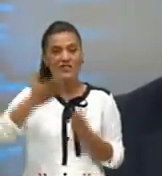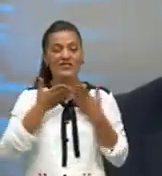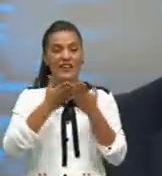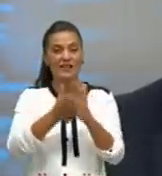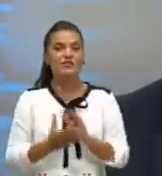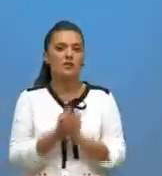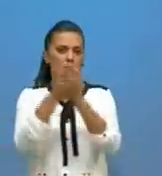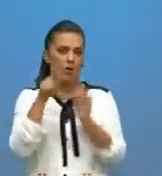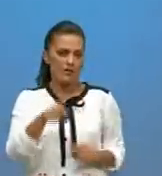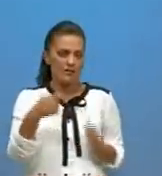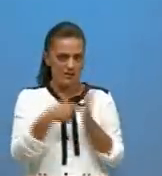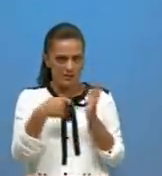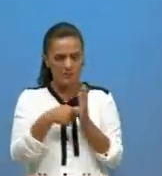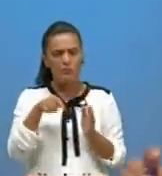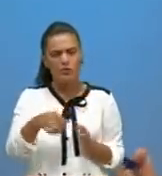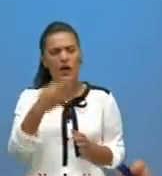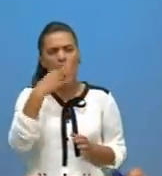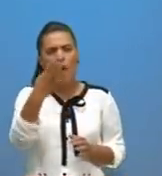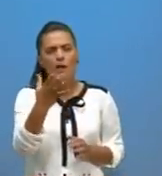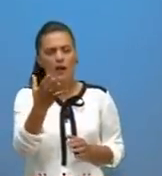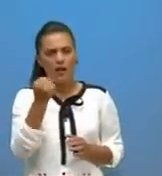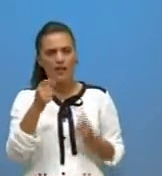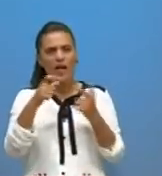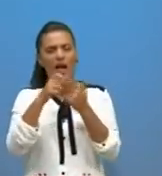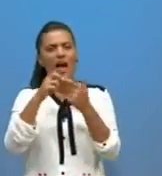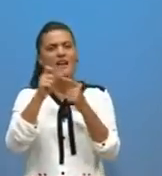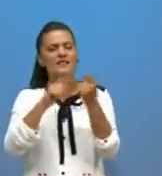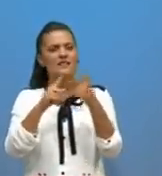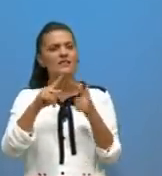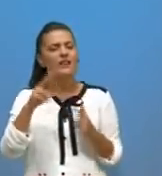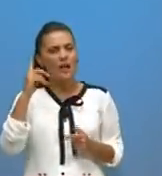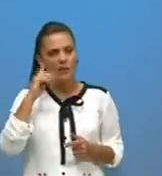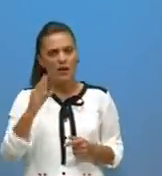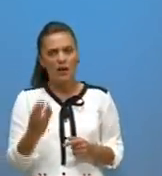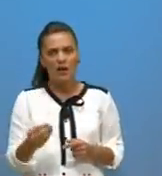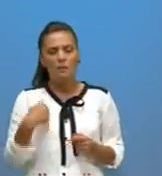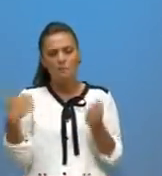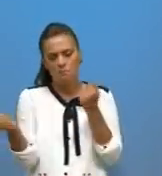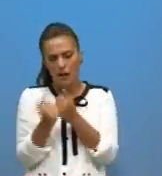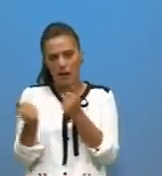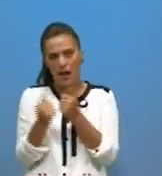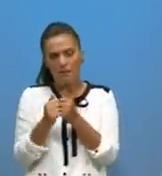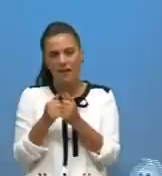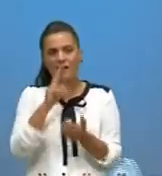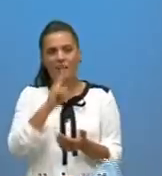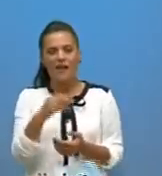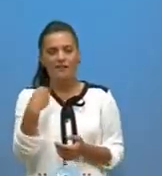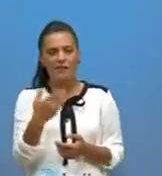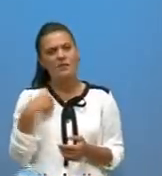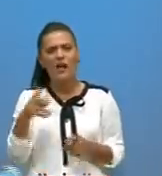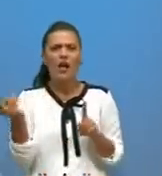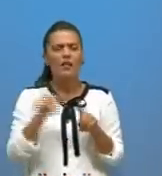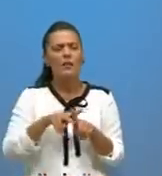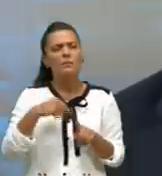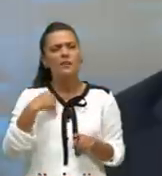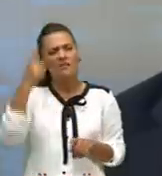şampiyonası. Evet. Peki bundan haber aldı sevgili Ersin Demir ve size geldi. Beraber şey yaptık. Beraber buna böyle katılalım.